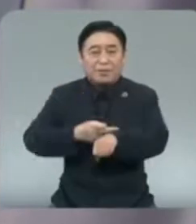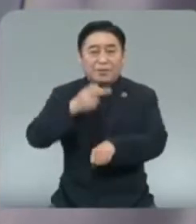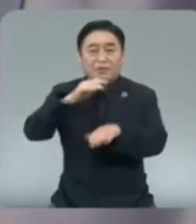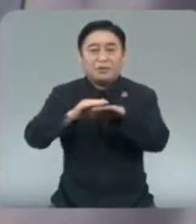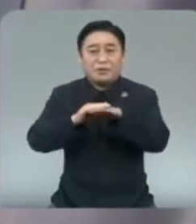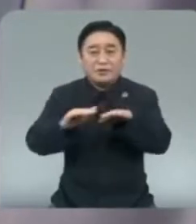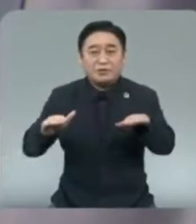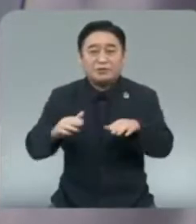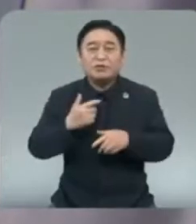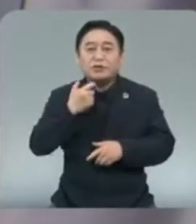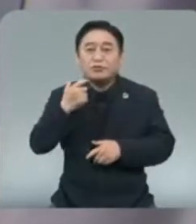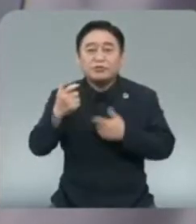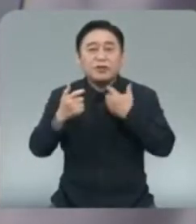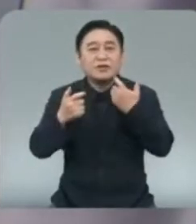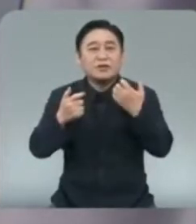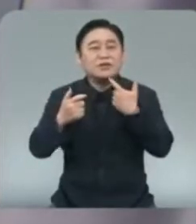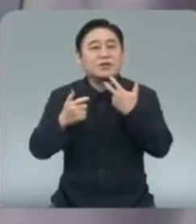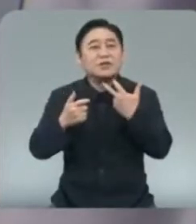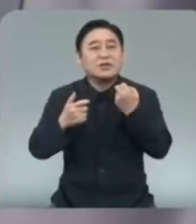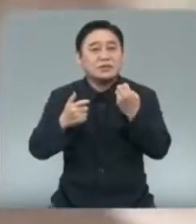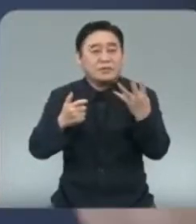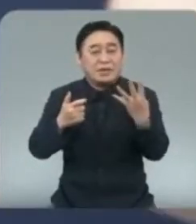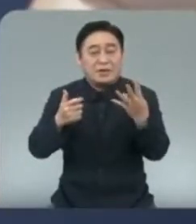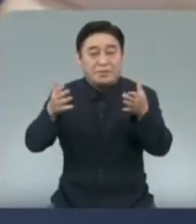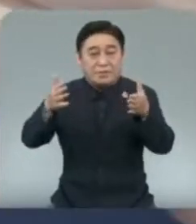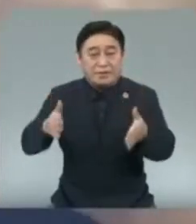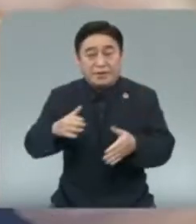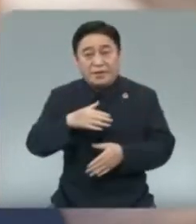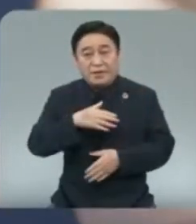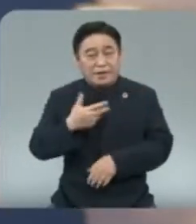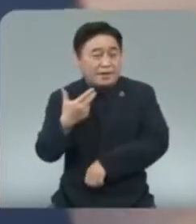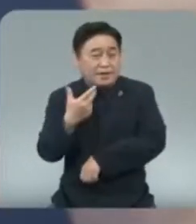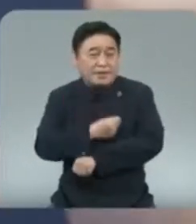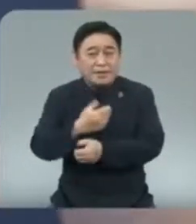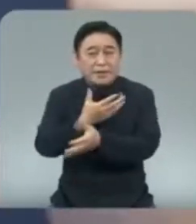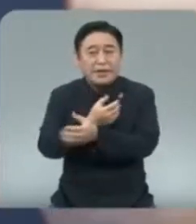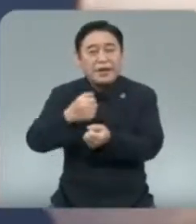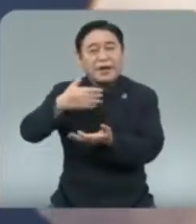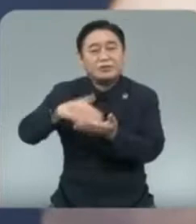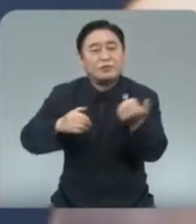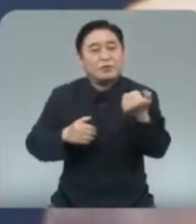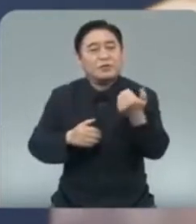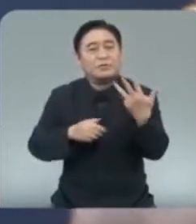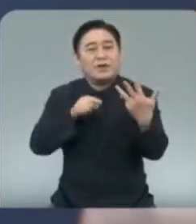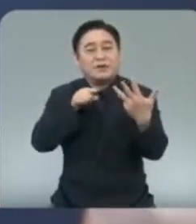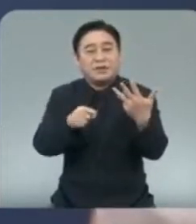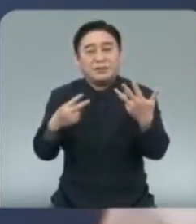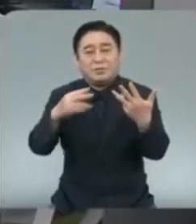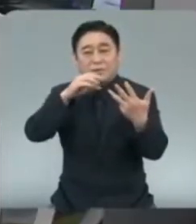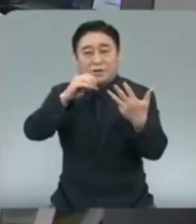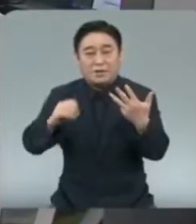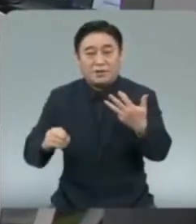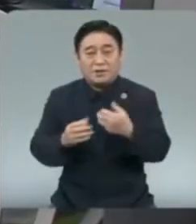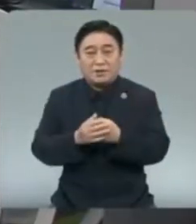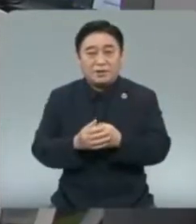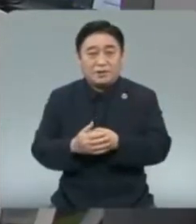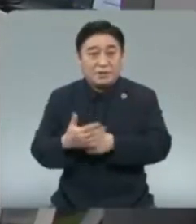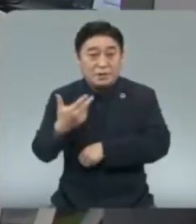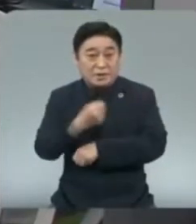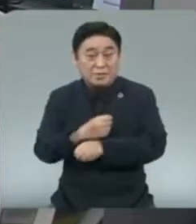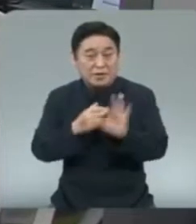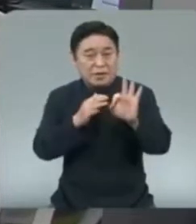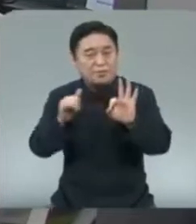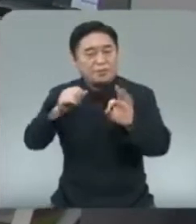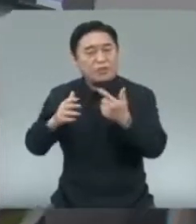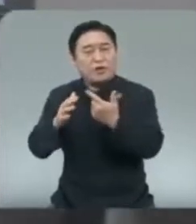현재 60세부터 74세까지 고령자의 백신 접종 예약률은 58.2%. 접종 대상